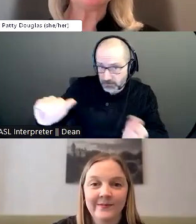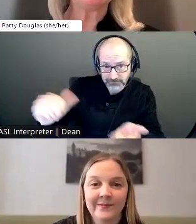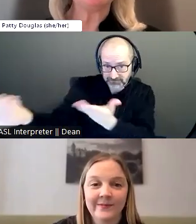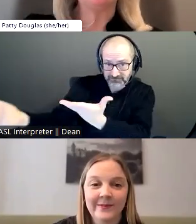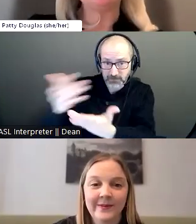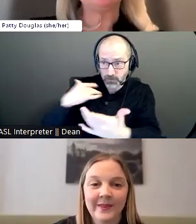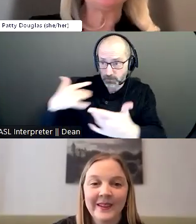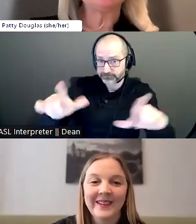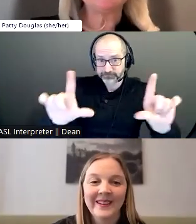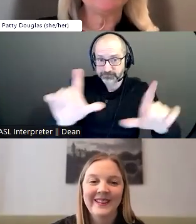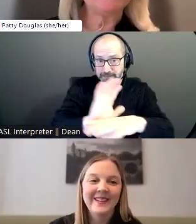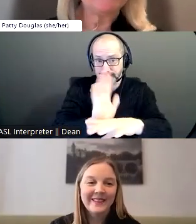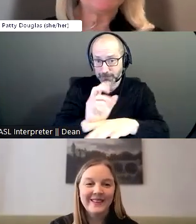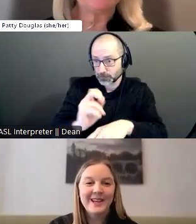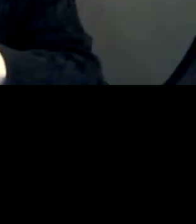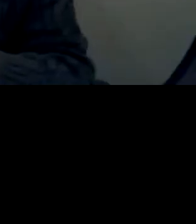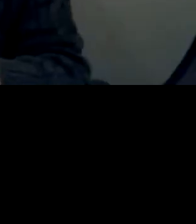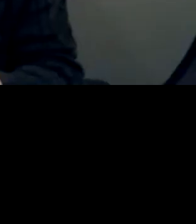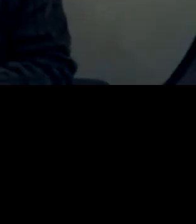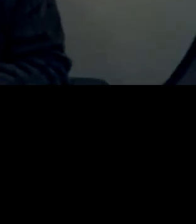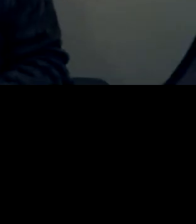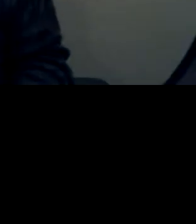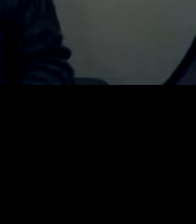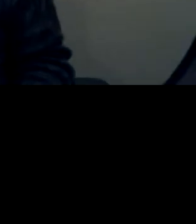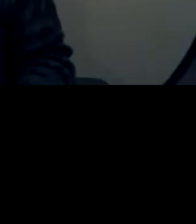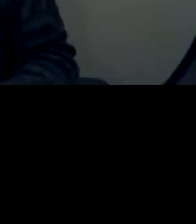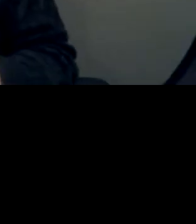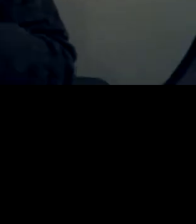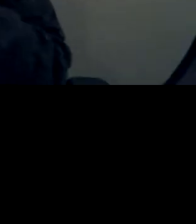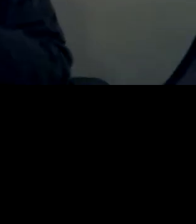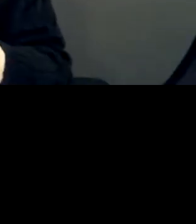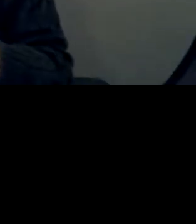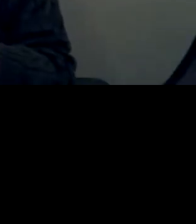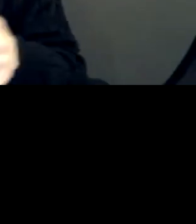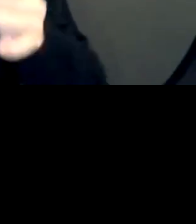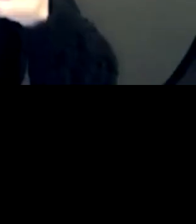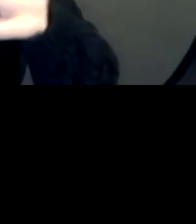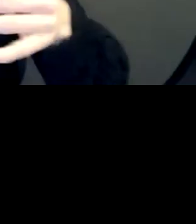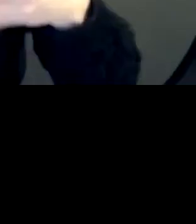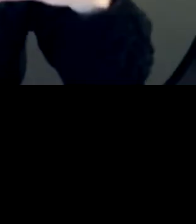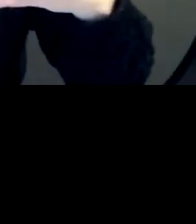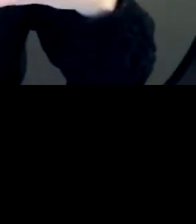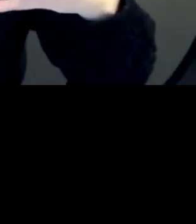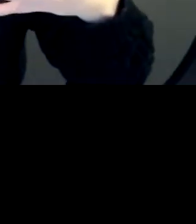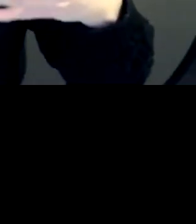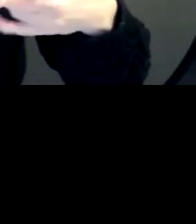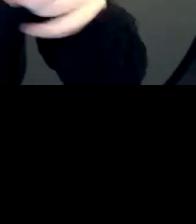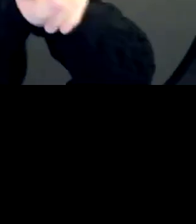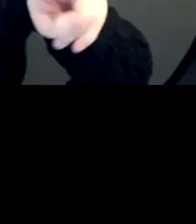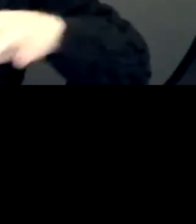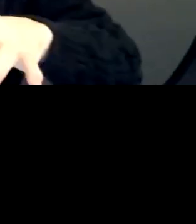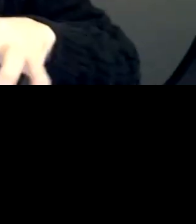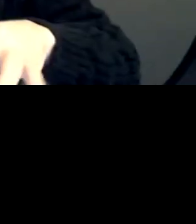je me remets à vous. Merci, Patty. Alors, quelques points de logistique. Nous